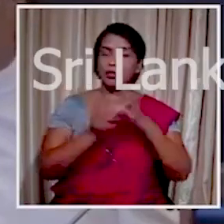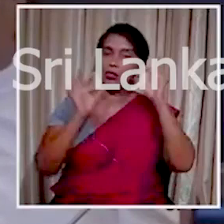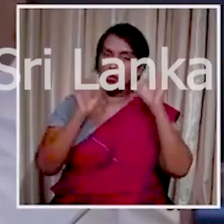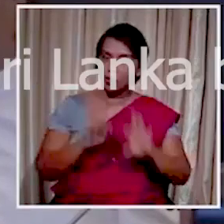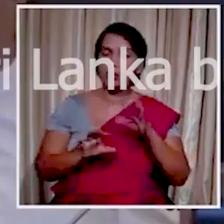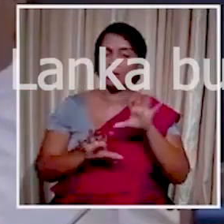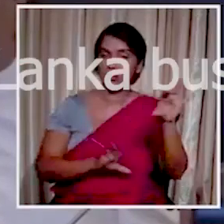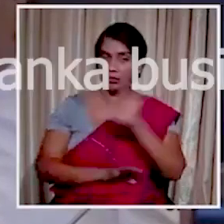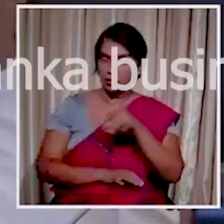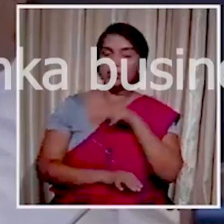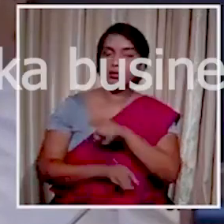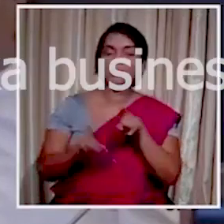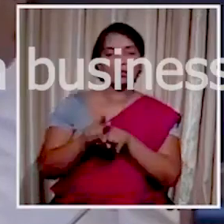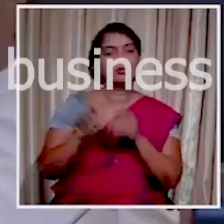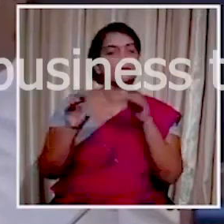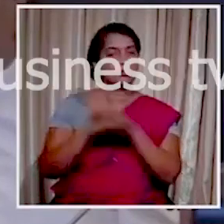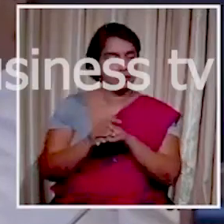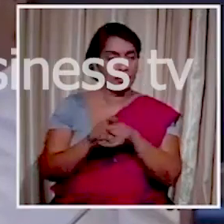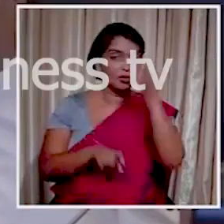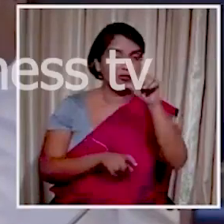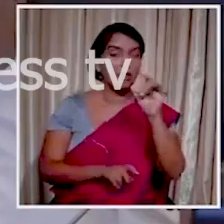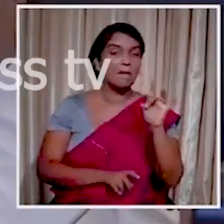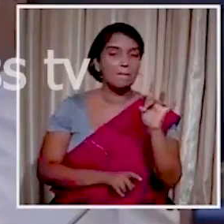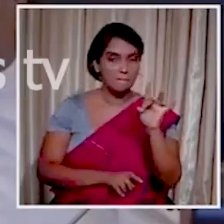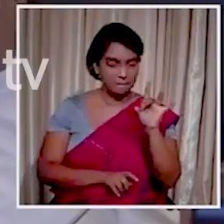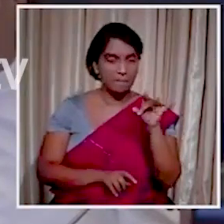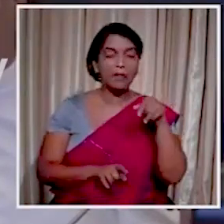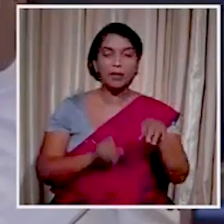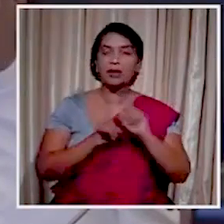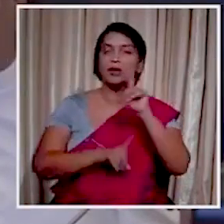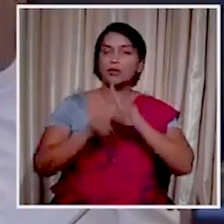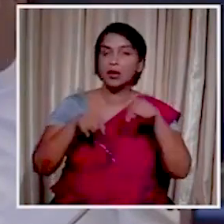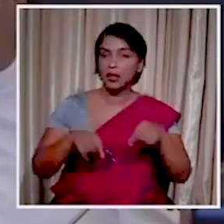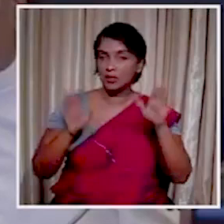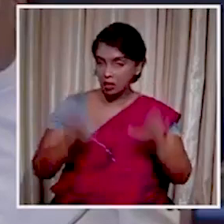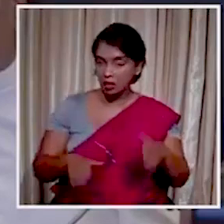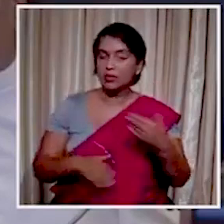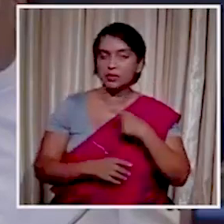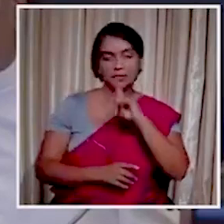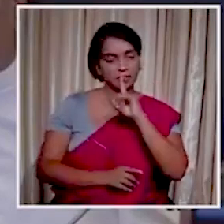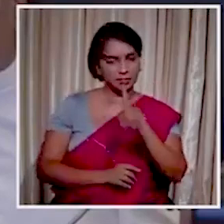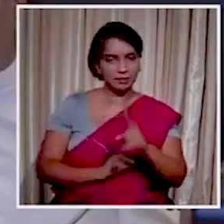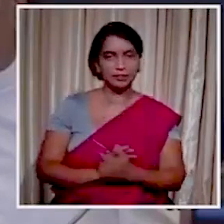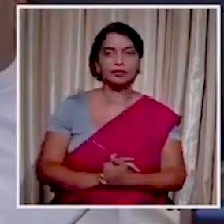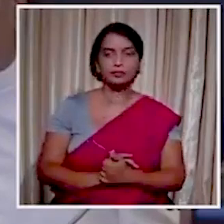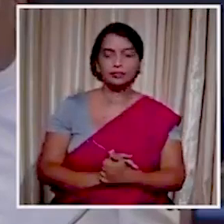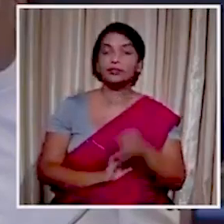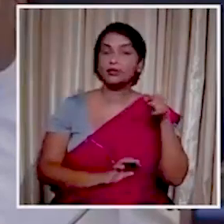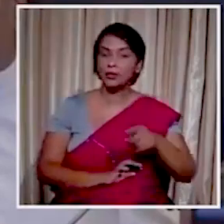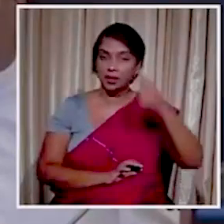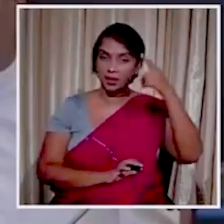කරා ඒකට සහභාගි වුණ ගෙන් 15 දෙනෙක් විතර මේ සභාවෙත් අද ඉන්නවා කියලා මම කියන්න කැමතියි. මේ